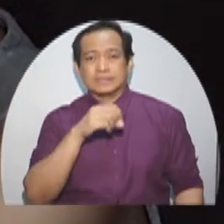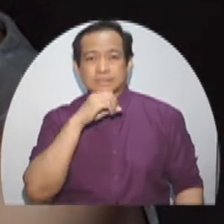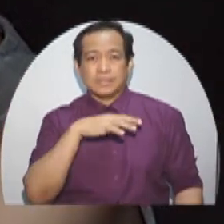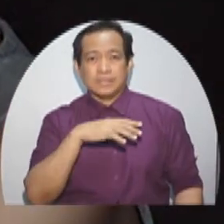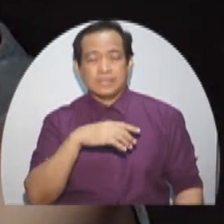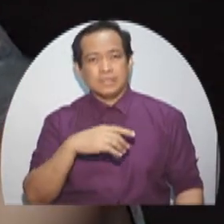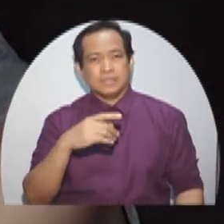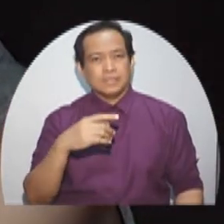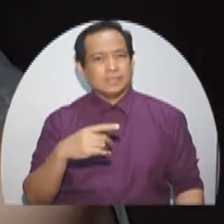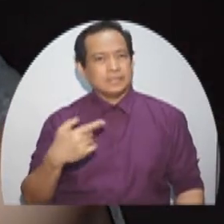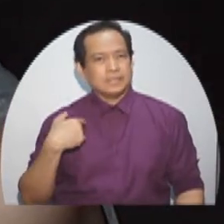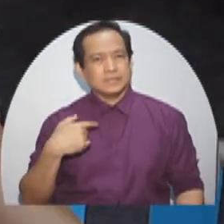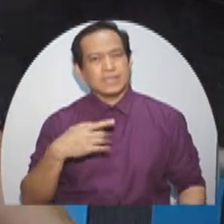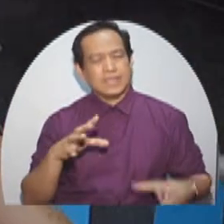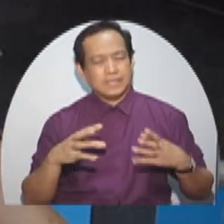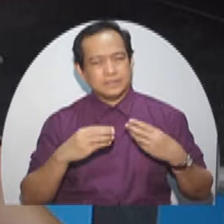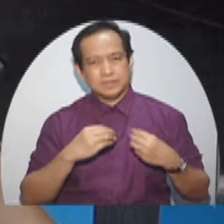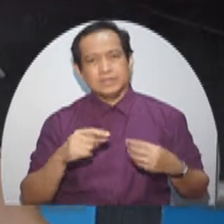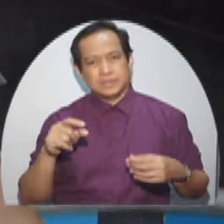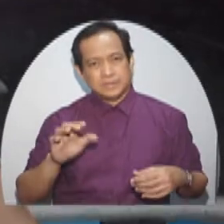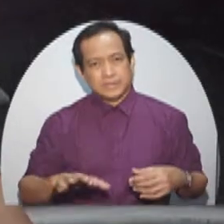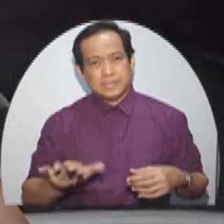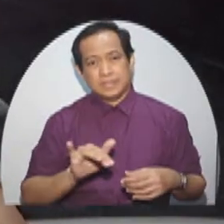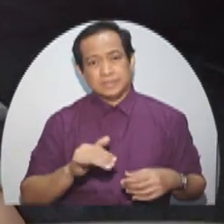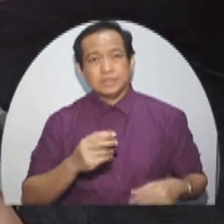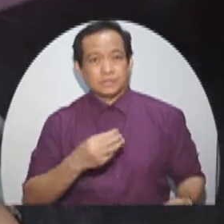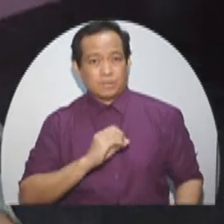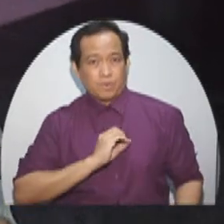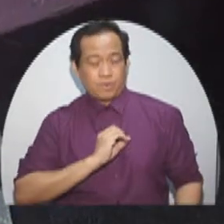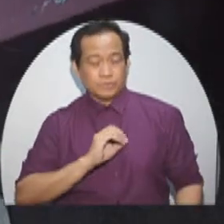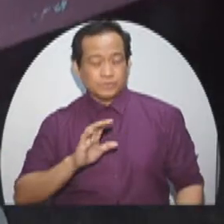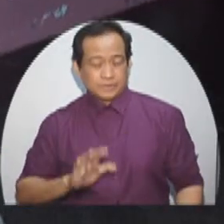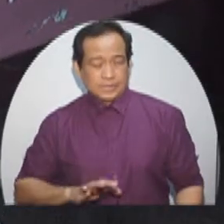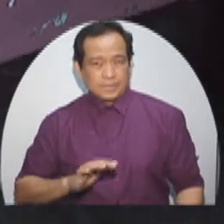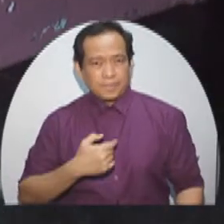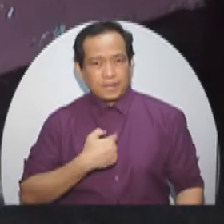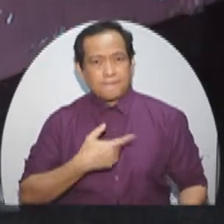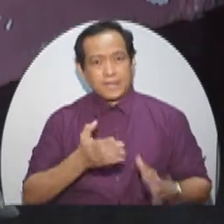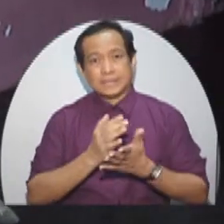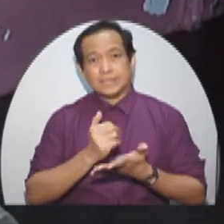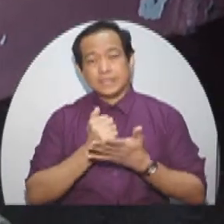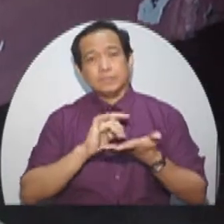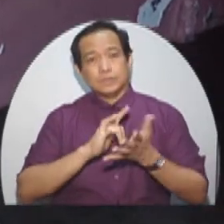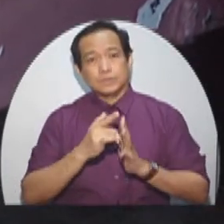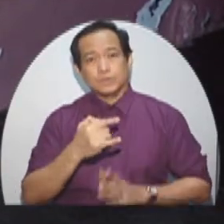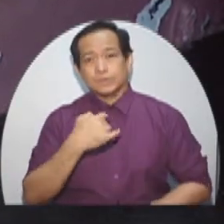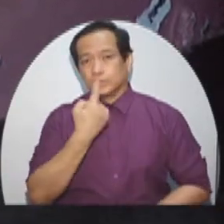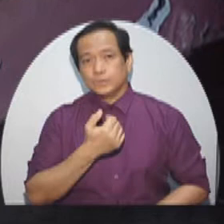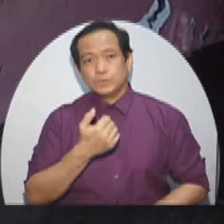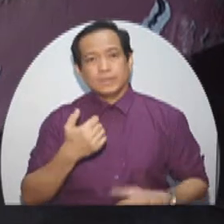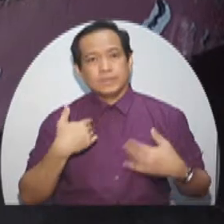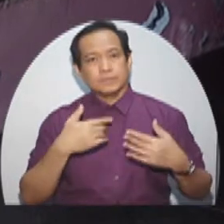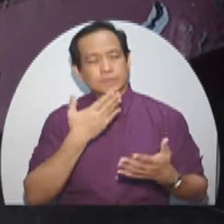Itinuturing ni Lola na si Aniya ay parang kanyang sariling anak. Nananawagan po ako kung sino ba